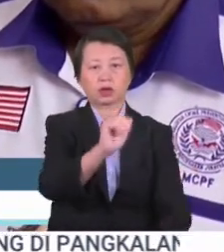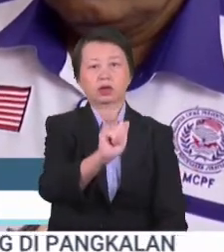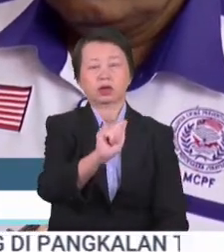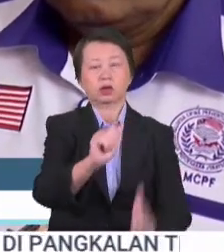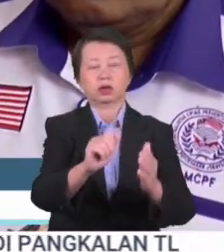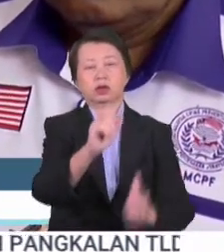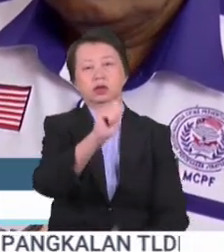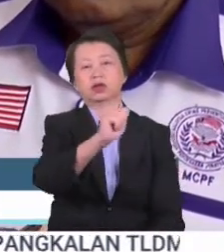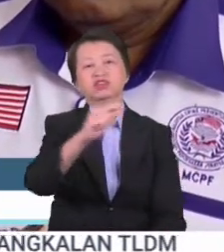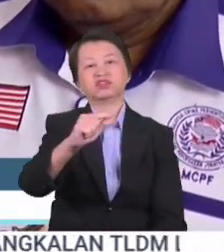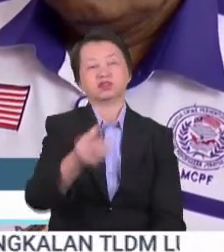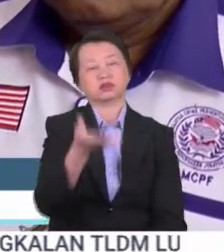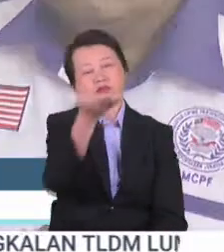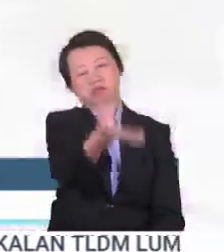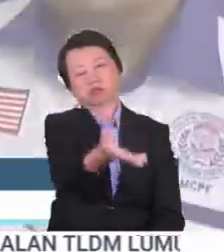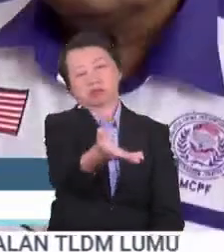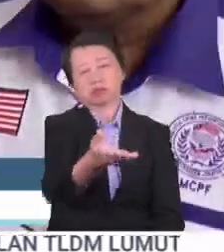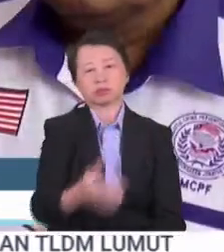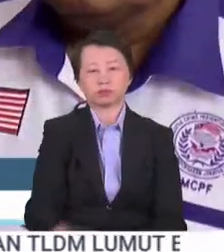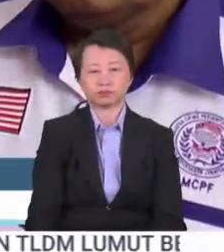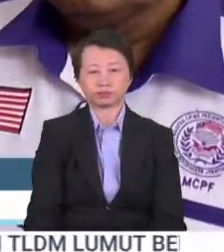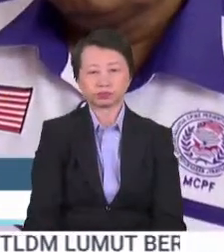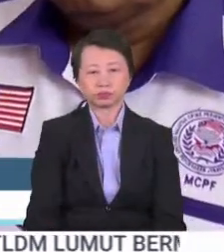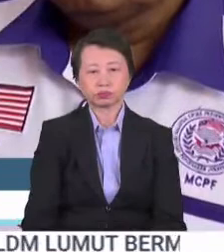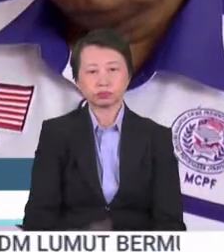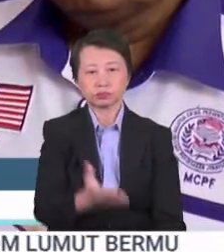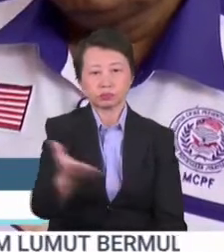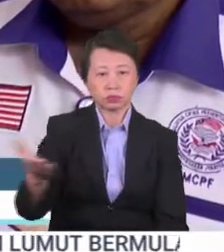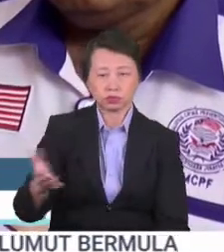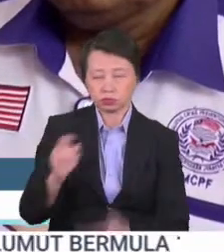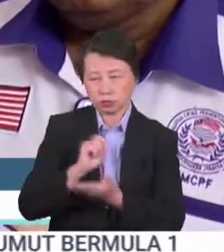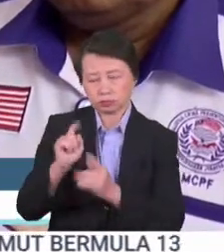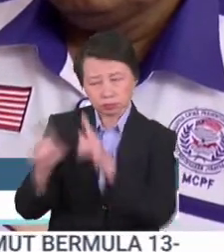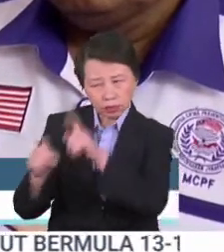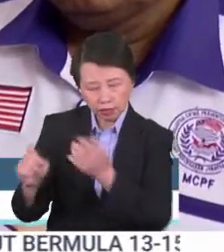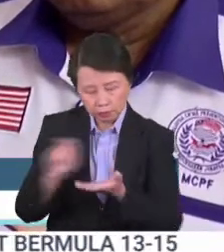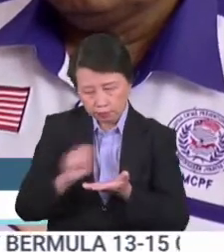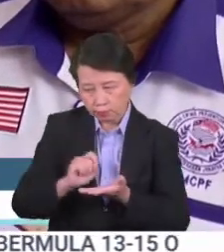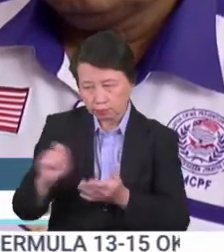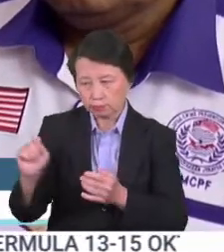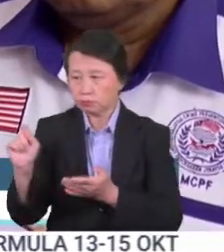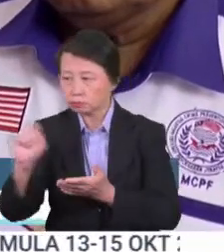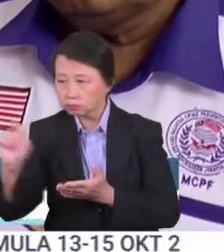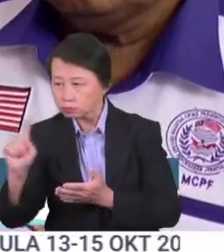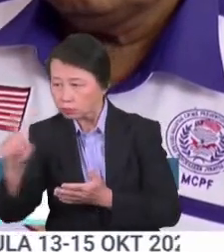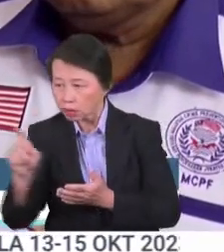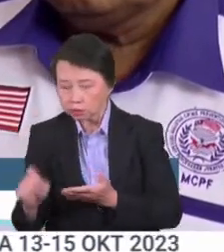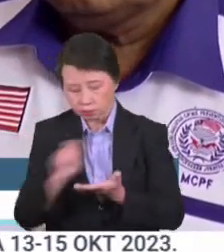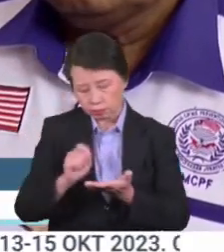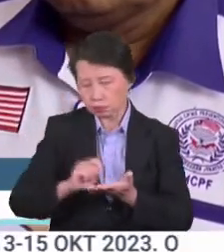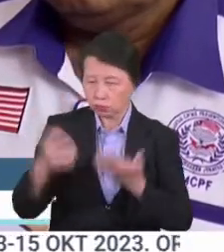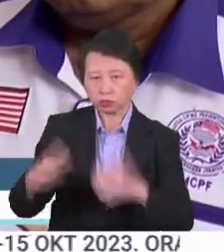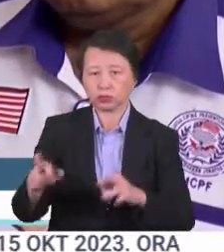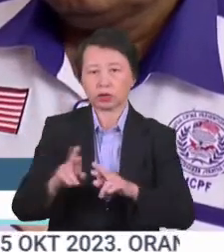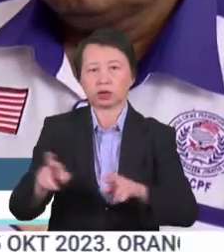timbalan pendakwa Raya pada hari Inah a semua statement telah diambil telah dirakam dan